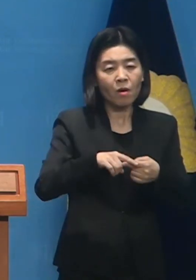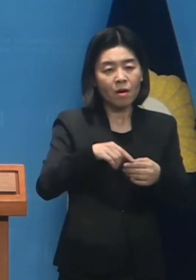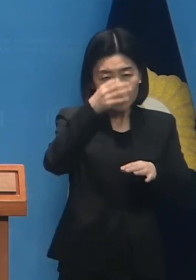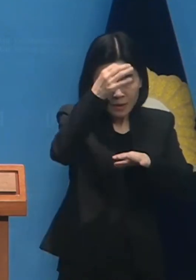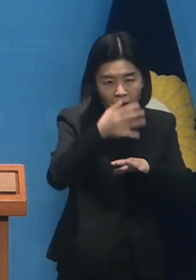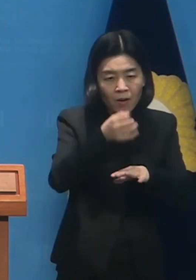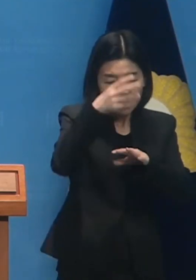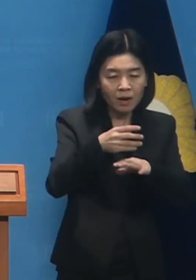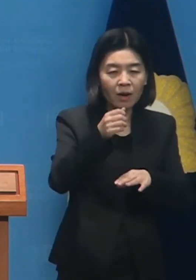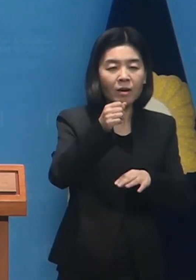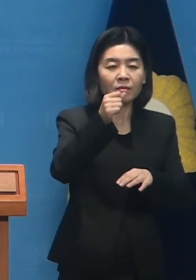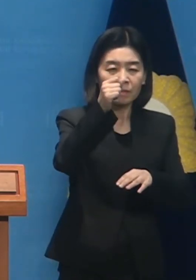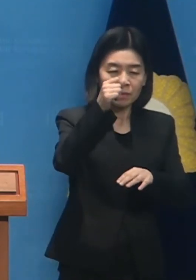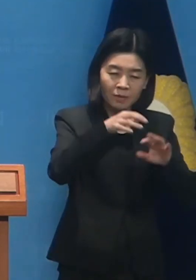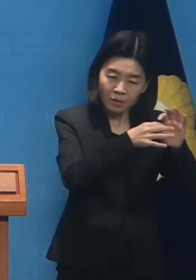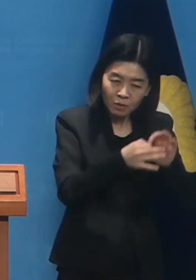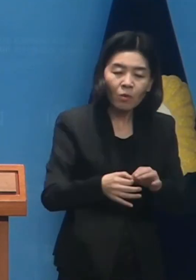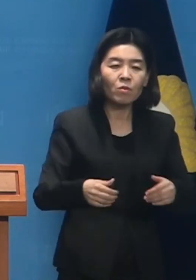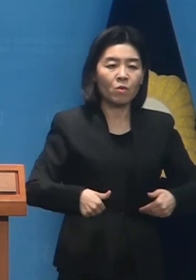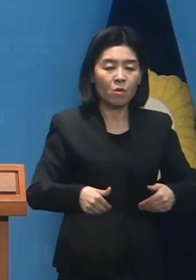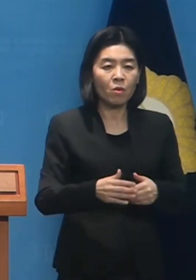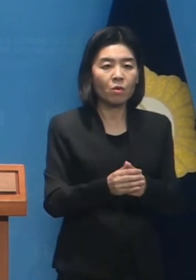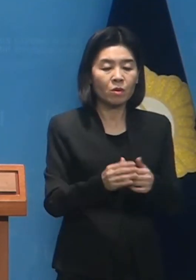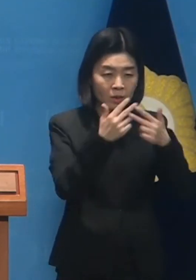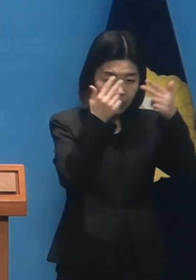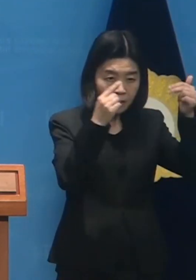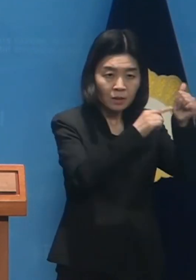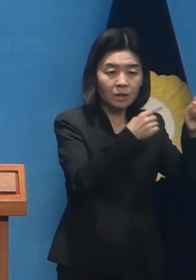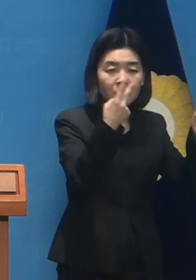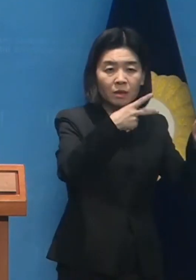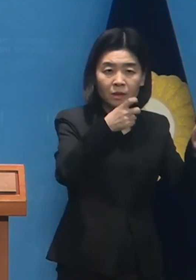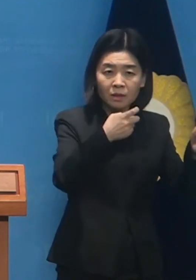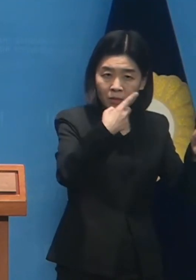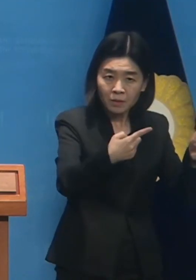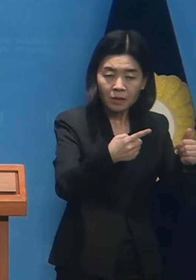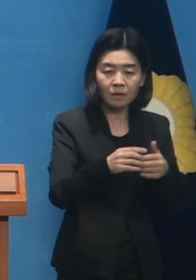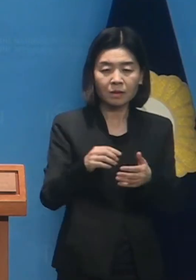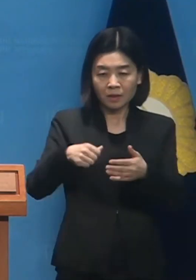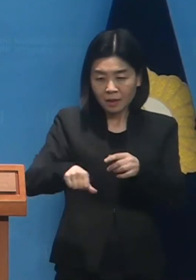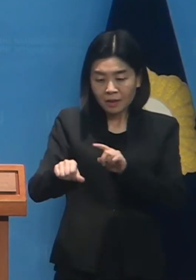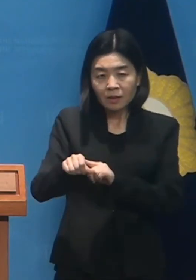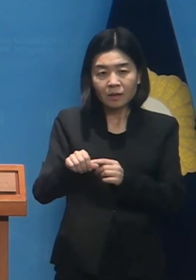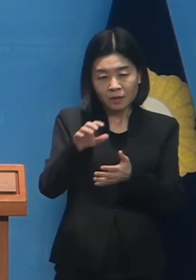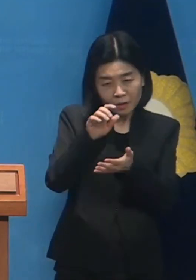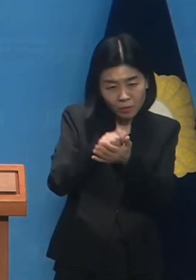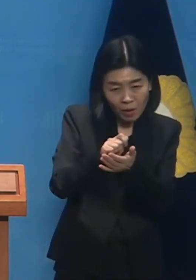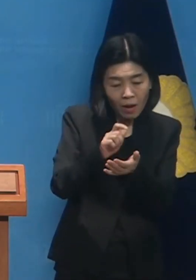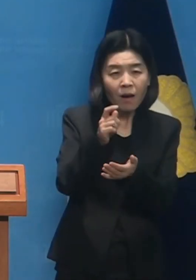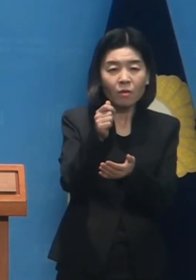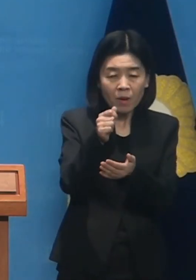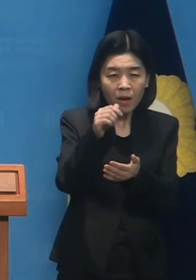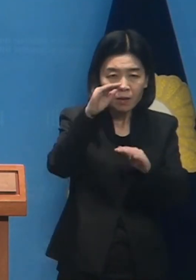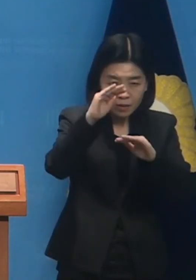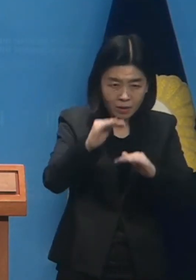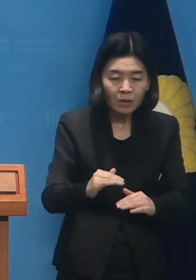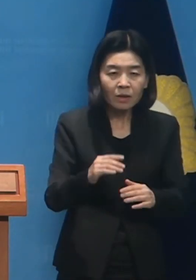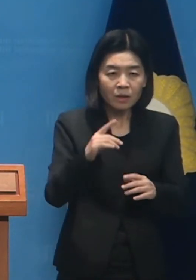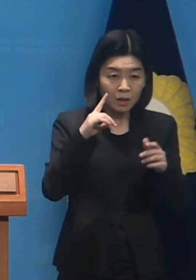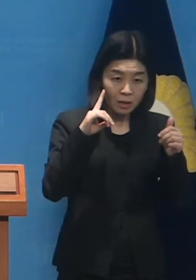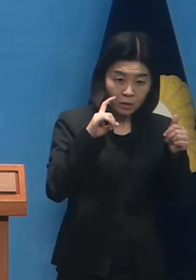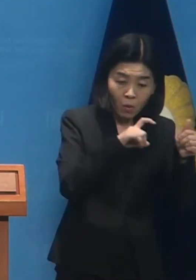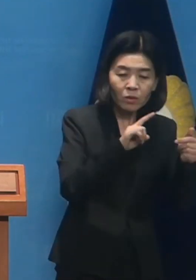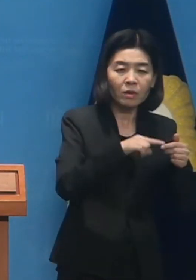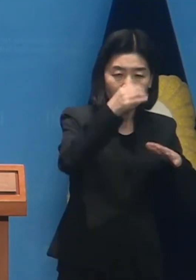마땅합니다. 참고로 이재명 후보는 2021년 아들의 불법 도박 의혹에 대해서는 사과했으나 성희롱성